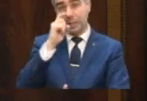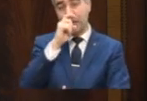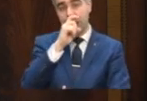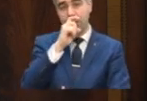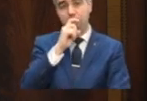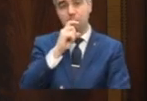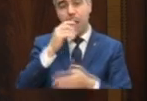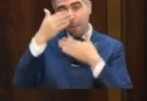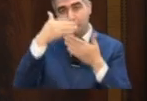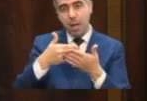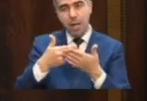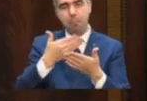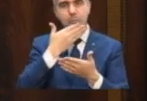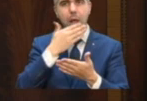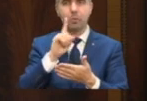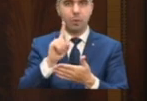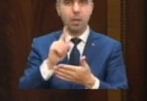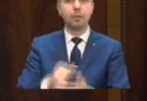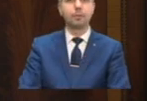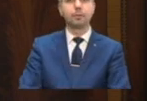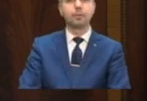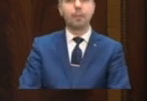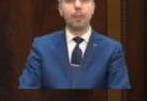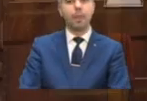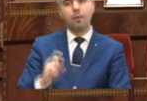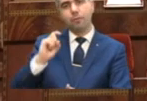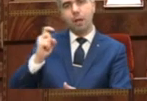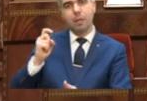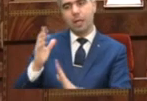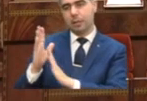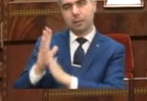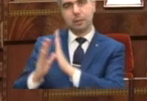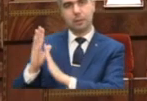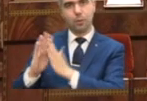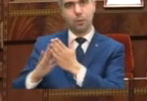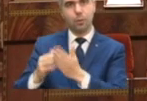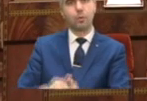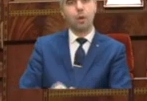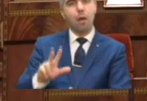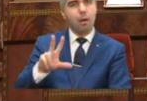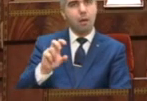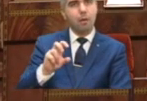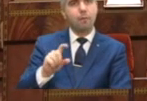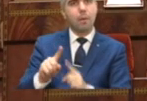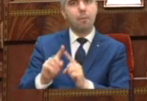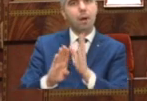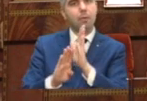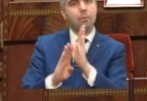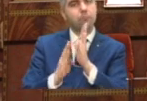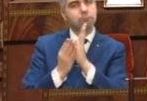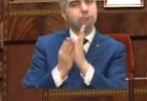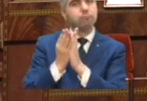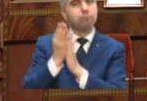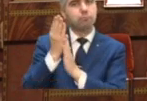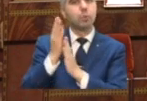في المغرب الحمد لله هاد الشهور الأخيرة عرفوا يعني نمو